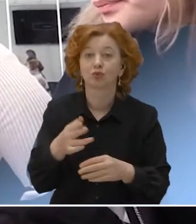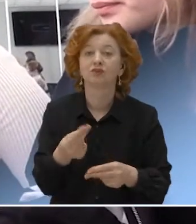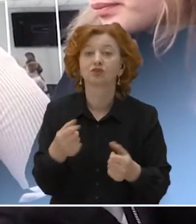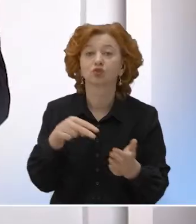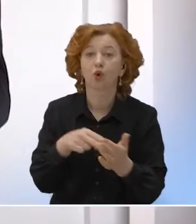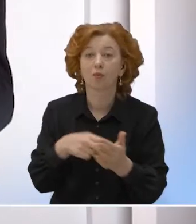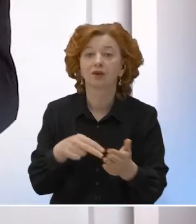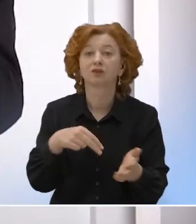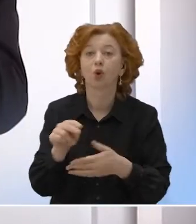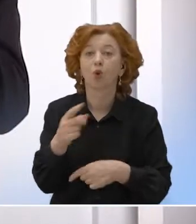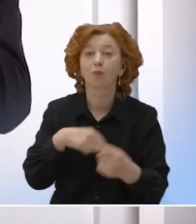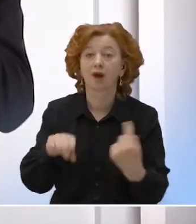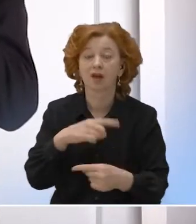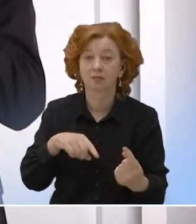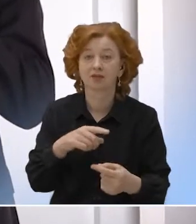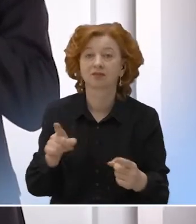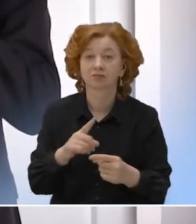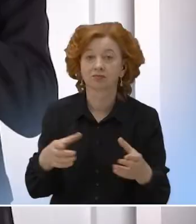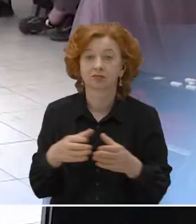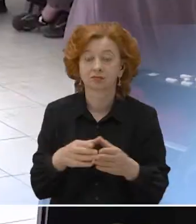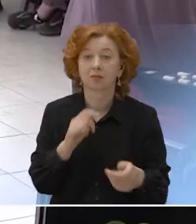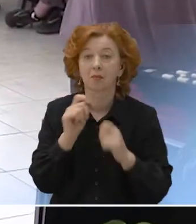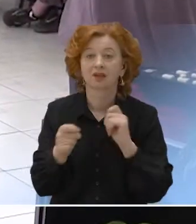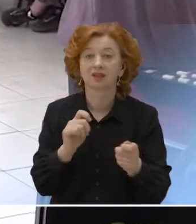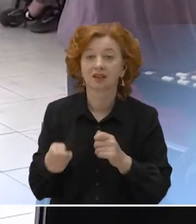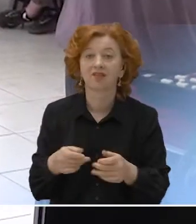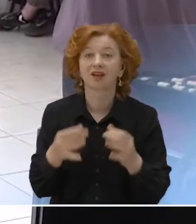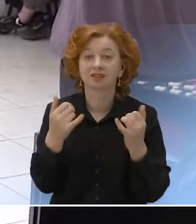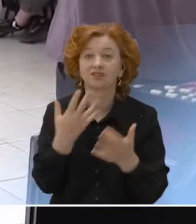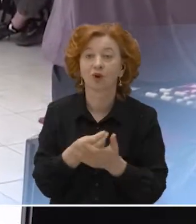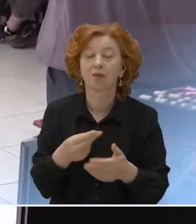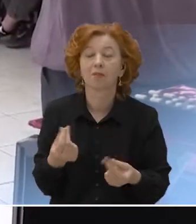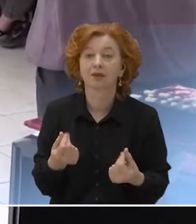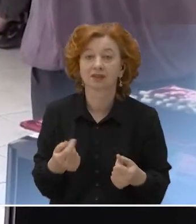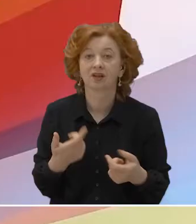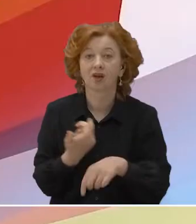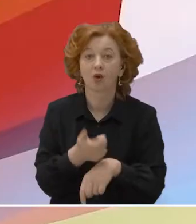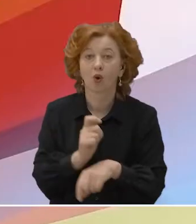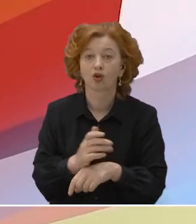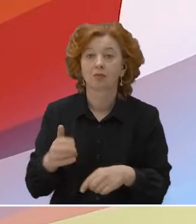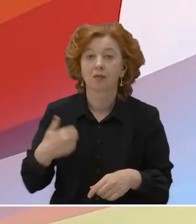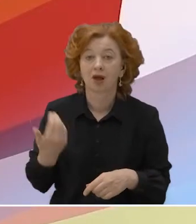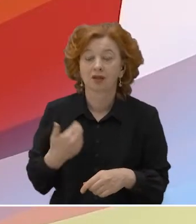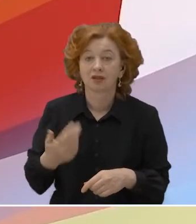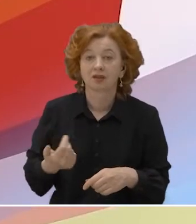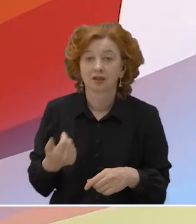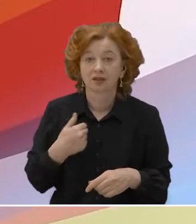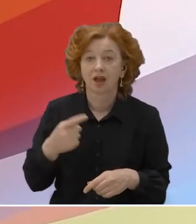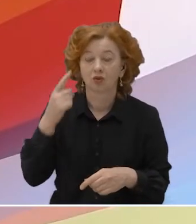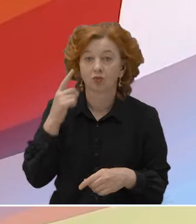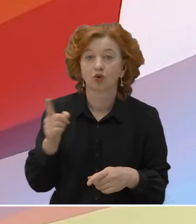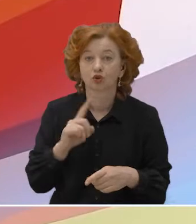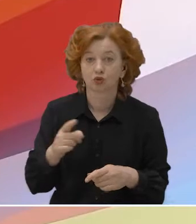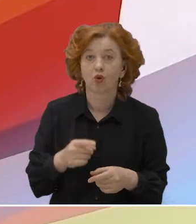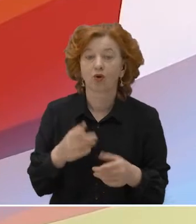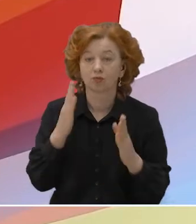скорость окупаемости и так далее. После чего участники команд презентовали свой бизнес план жюри. Очень полезные были лекции. Я на самом деле думал,